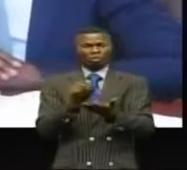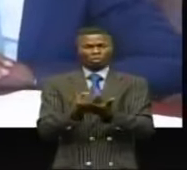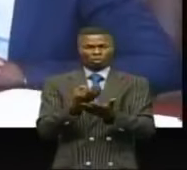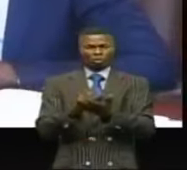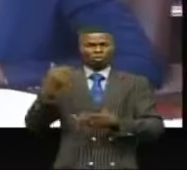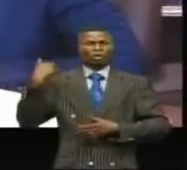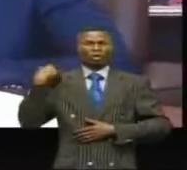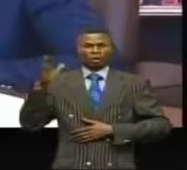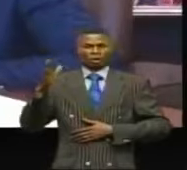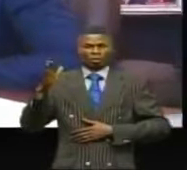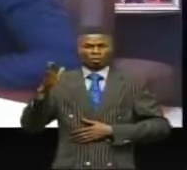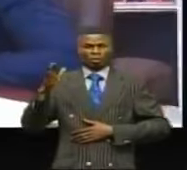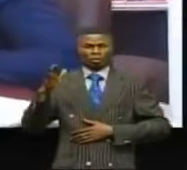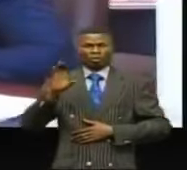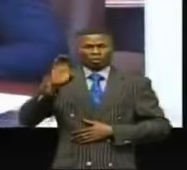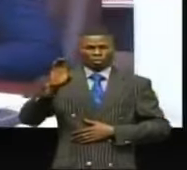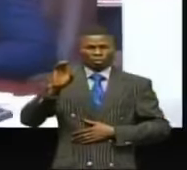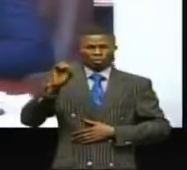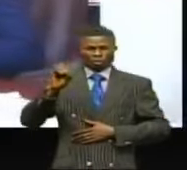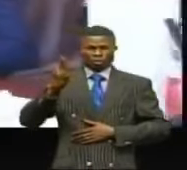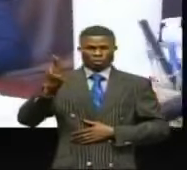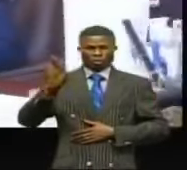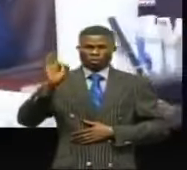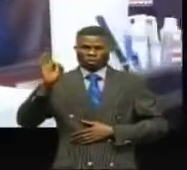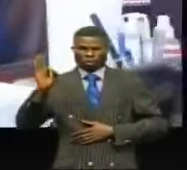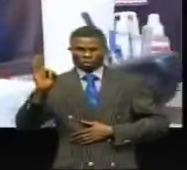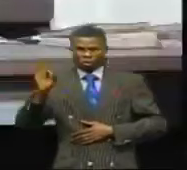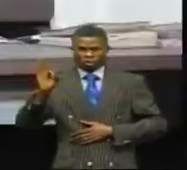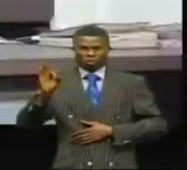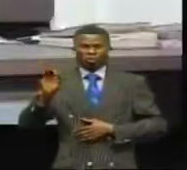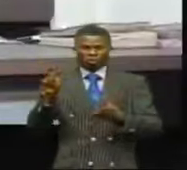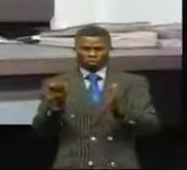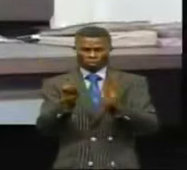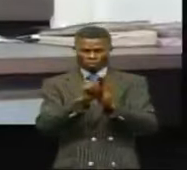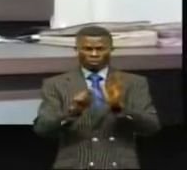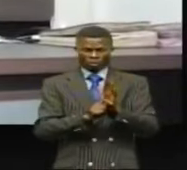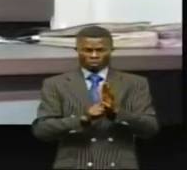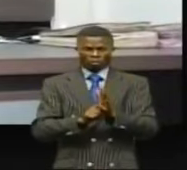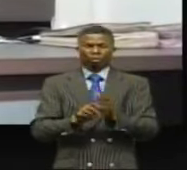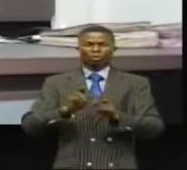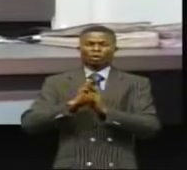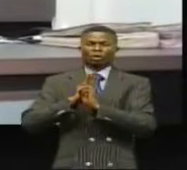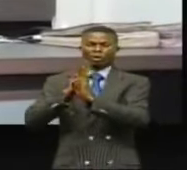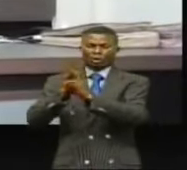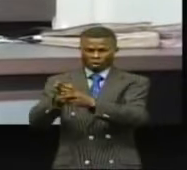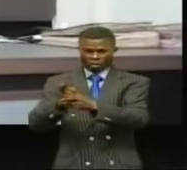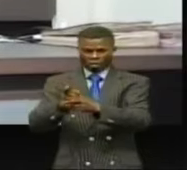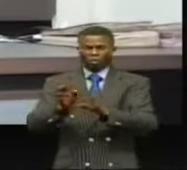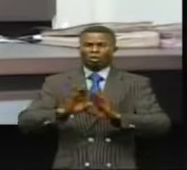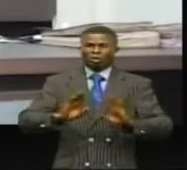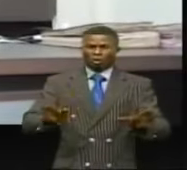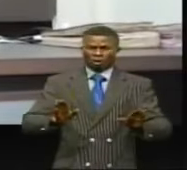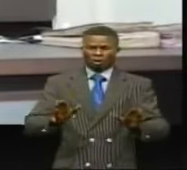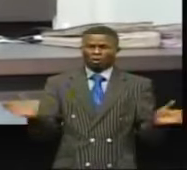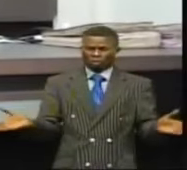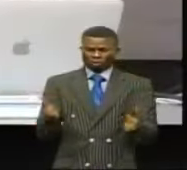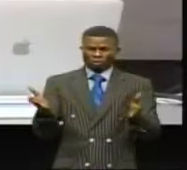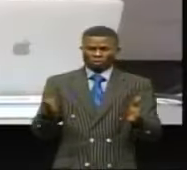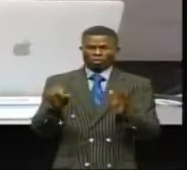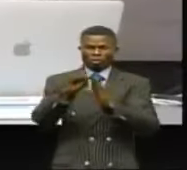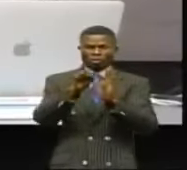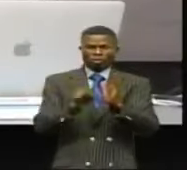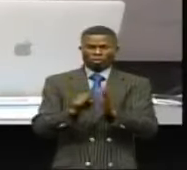publiques, COREF en sigle. Ces textes se veulent être une réponse adaptée à la nécessité de renforcer les statuts